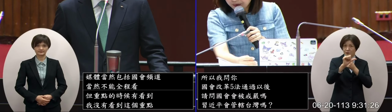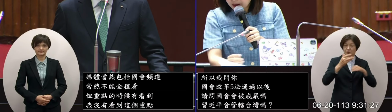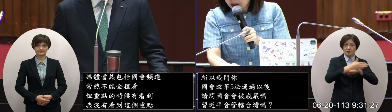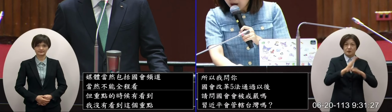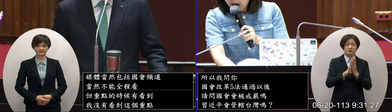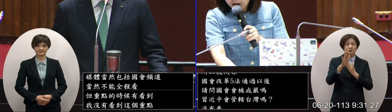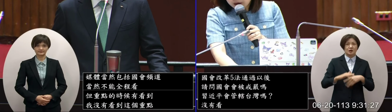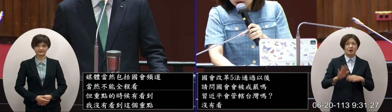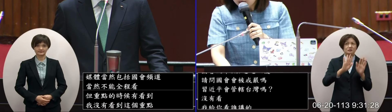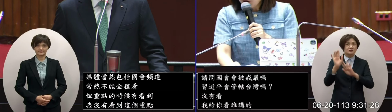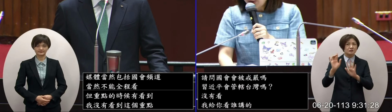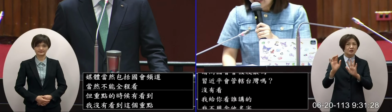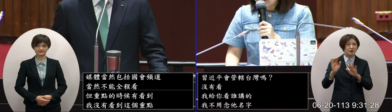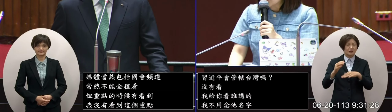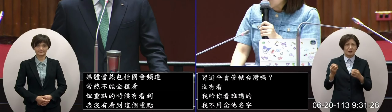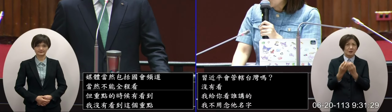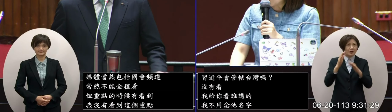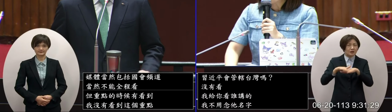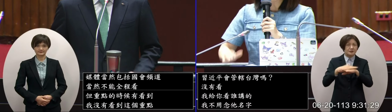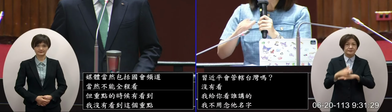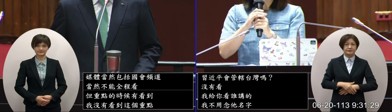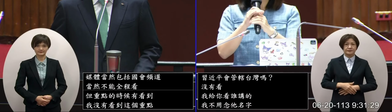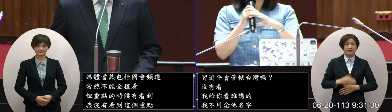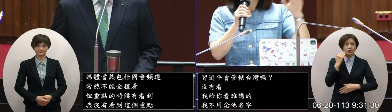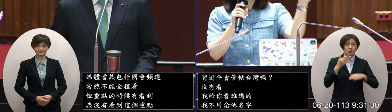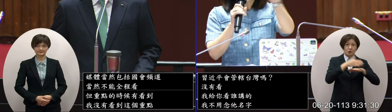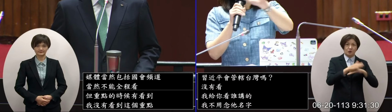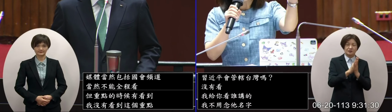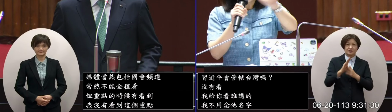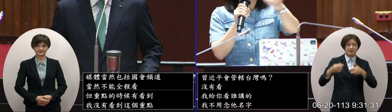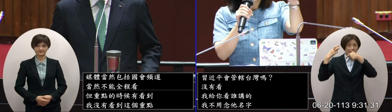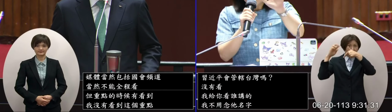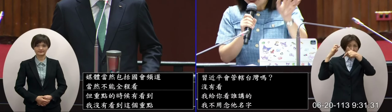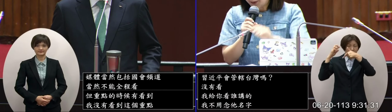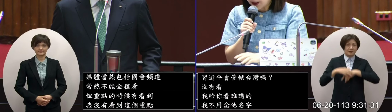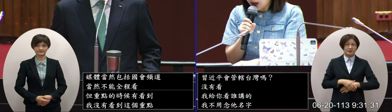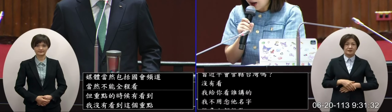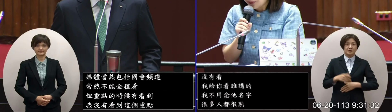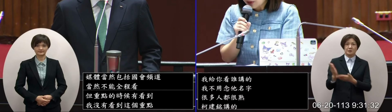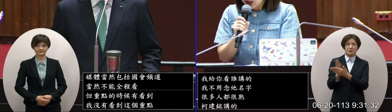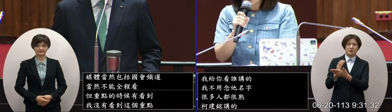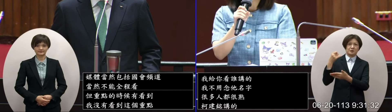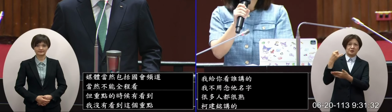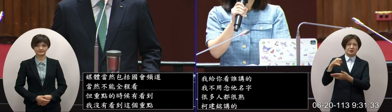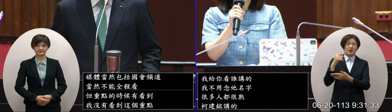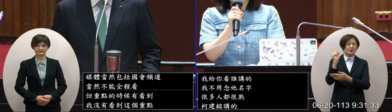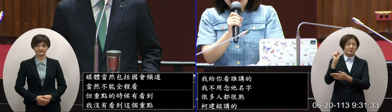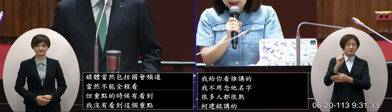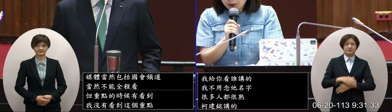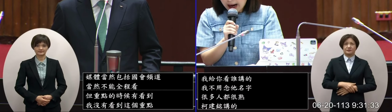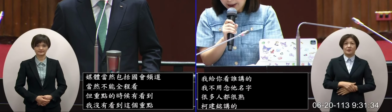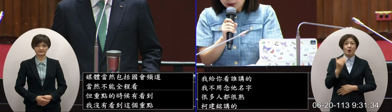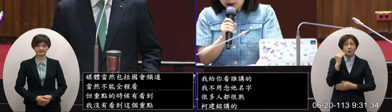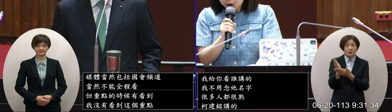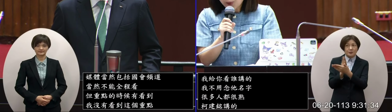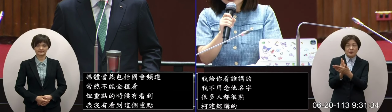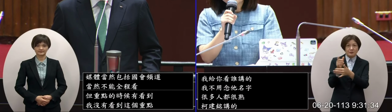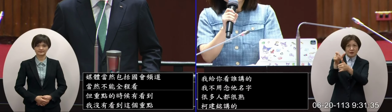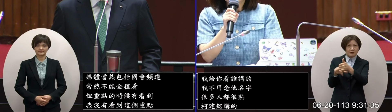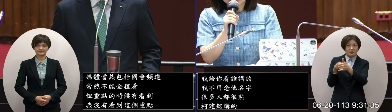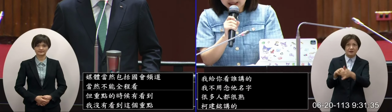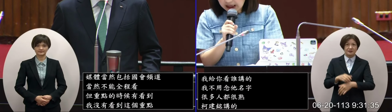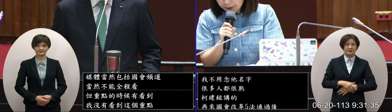况吗？好，国会改革通过，傅昆萁委员就再也不能被批评了，因为如果你批评他的话，